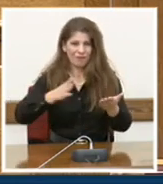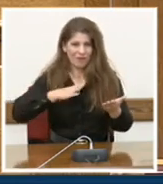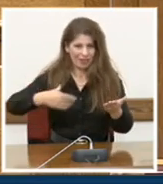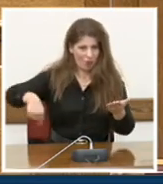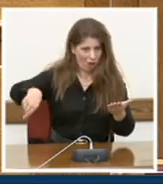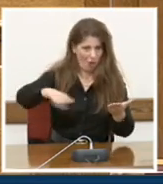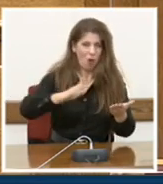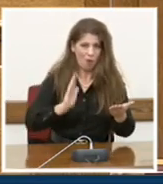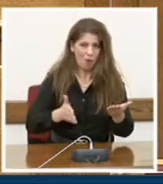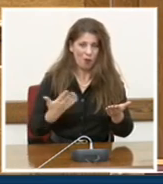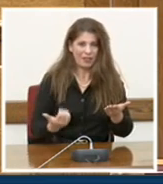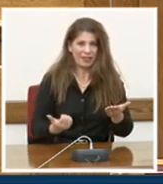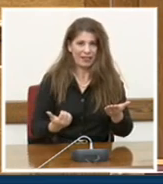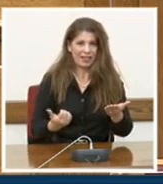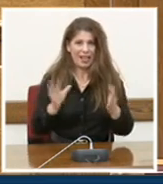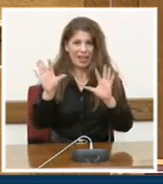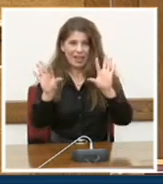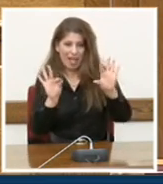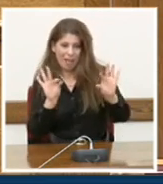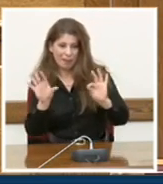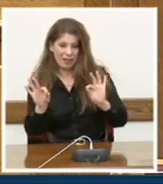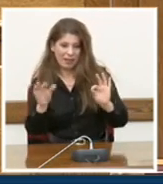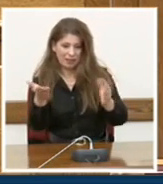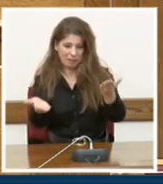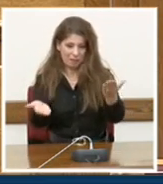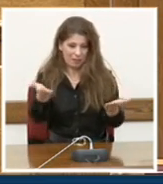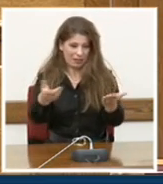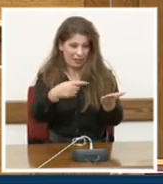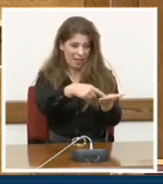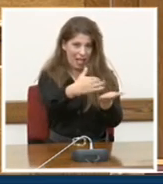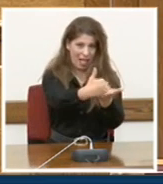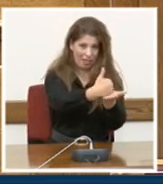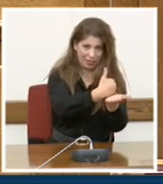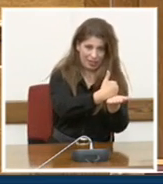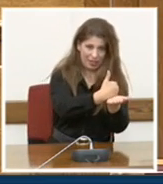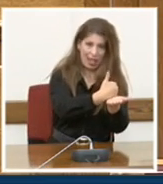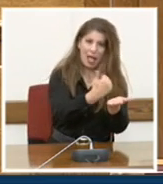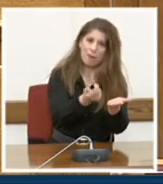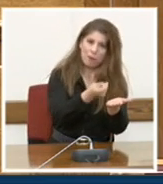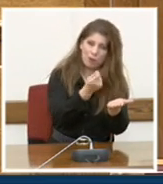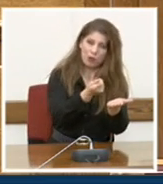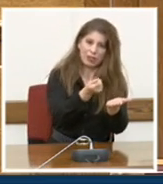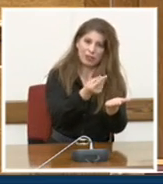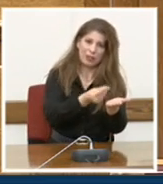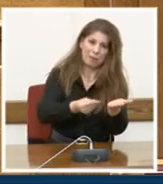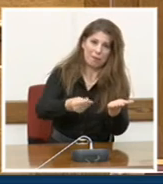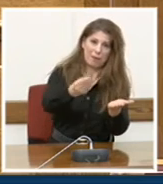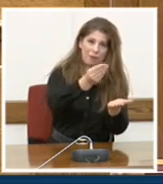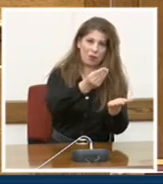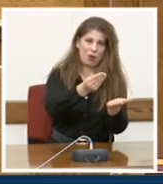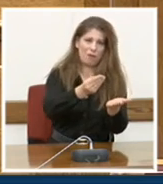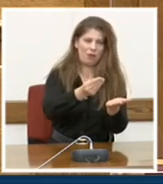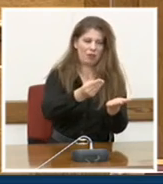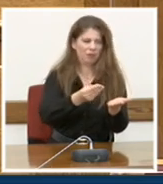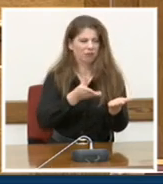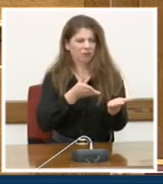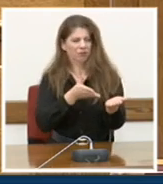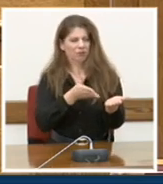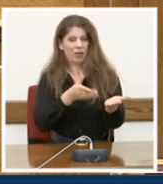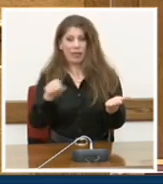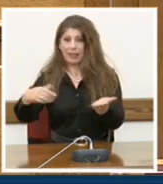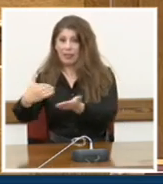είναι να επιλέξει ανάμεσα στην αδικία που γίνεται με περισσότερο κινησμό και στην αδικία